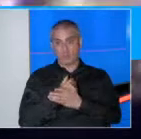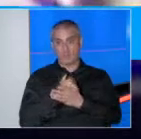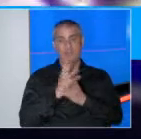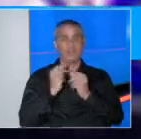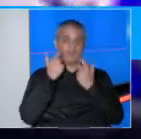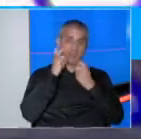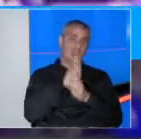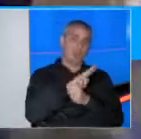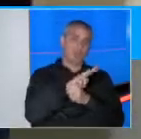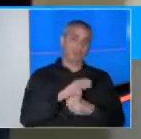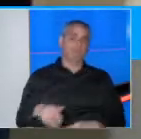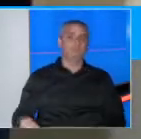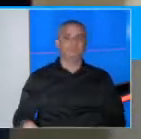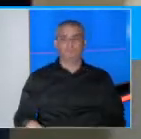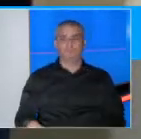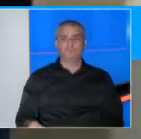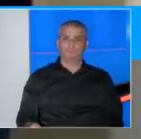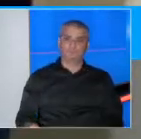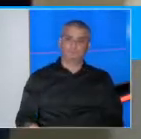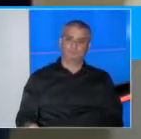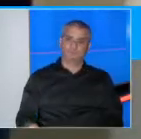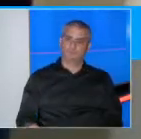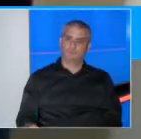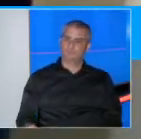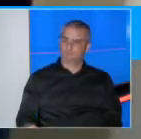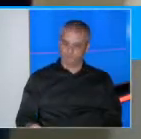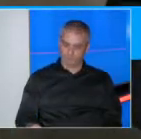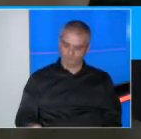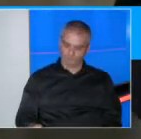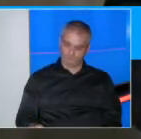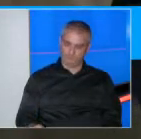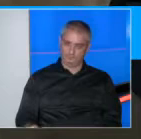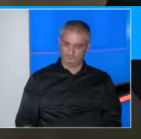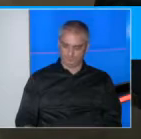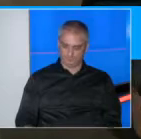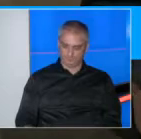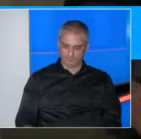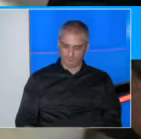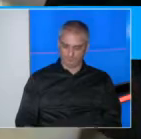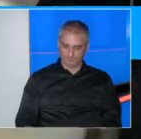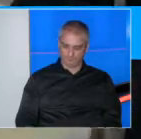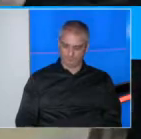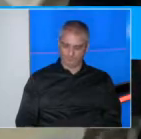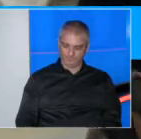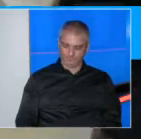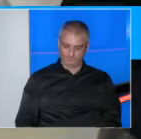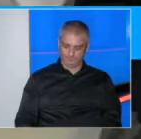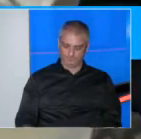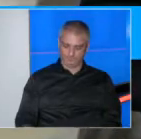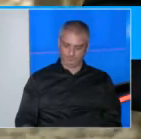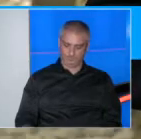באמצעות רגולציה. כן, את יודעת, במשך שנים אנחנו שומעים כאן, אנחנו בכל זאת ערוץ כנסת, מתעסקים כאן בכנסת, בחקיקה